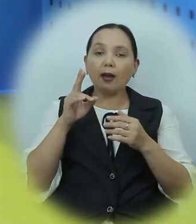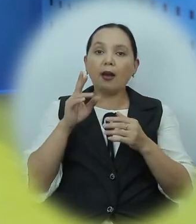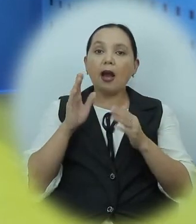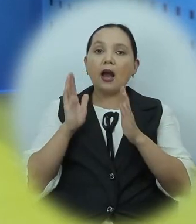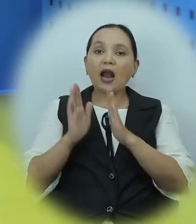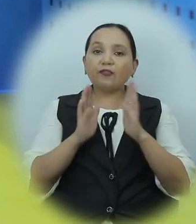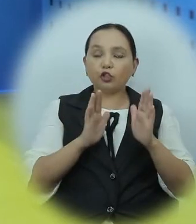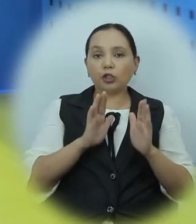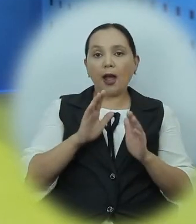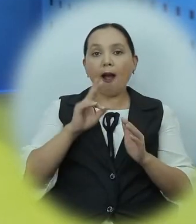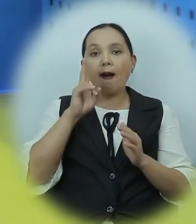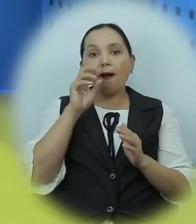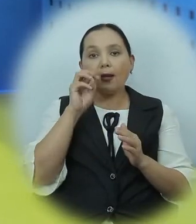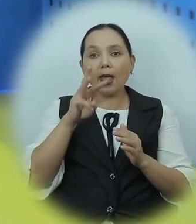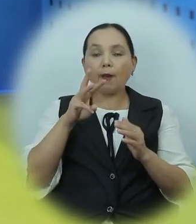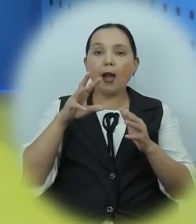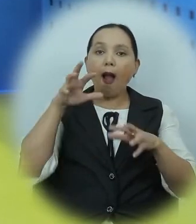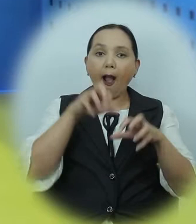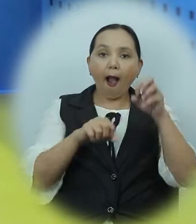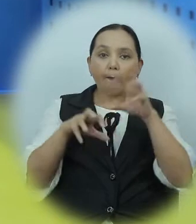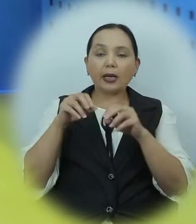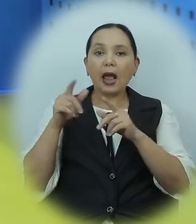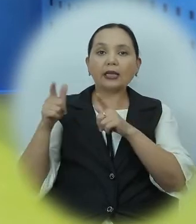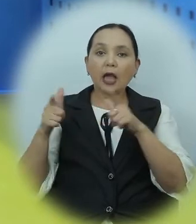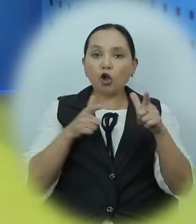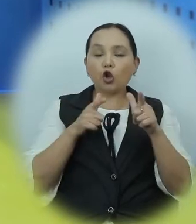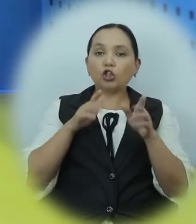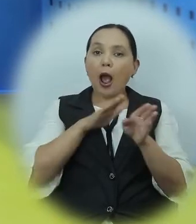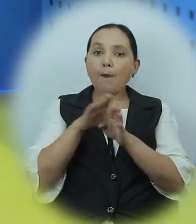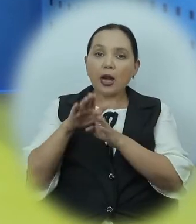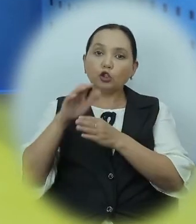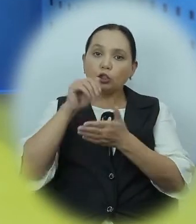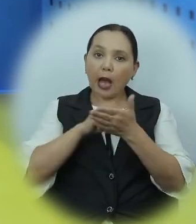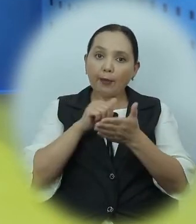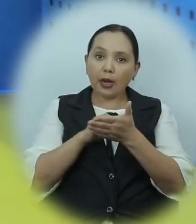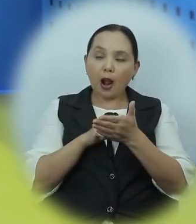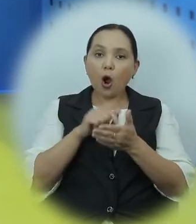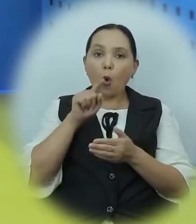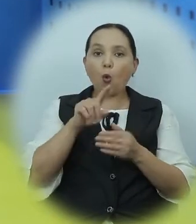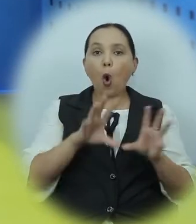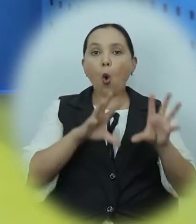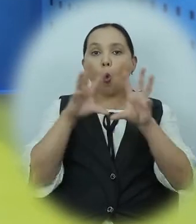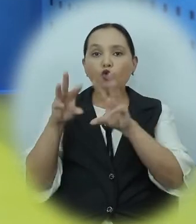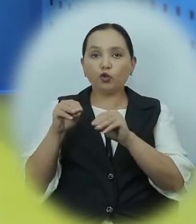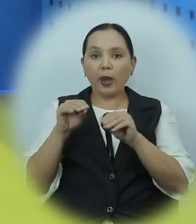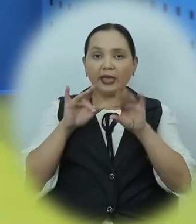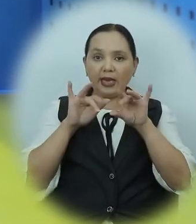krem va xamirlar tayyorlash jarayoni amalga oshirilganligi sababli u ko'chma